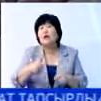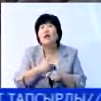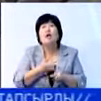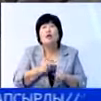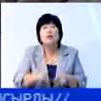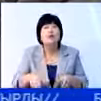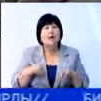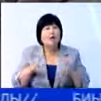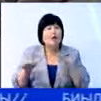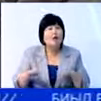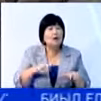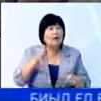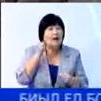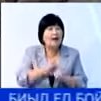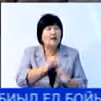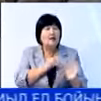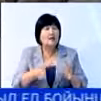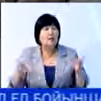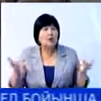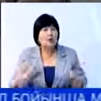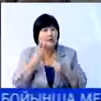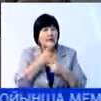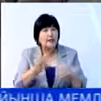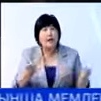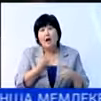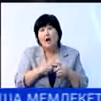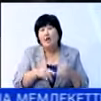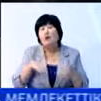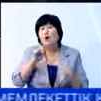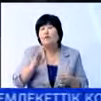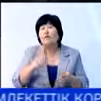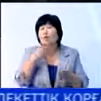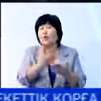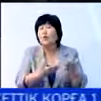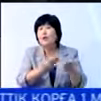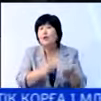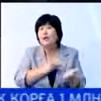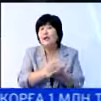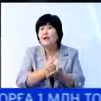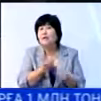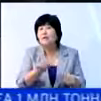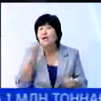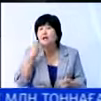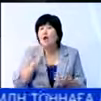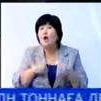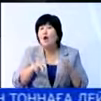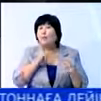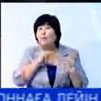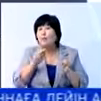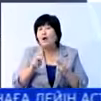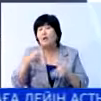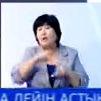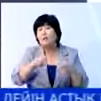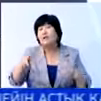ретте қауіпсіздік шараларын қатаң сақтау керектігін ескертті. Ал тауарлар мен көрсетілетін қызметтердің сапасы мен қауіпсіздігін бақылау